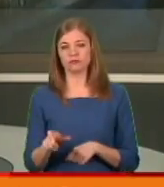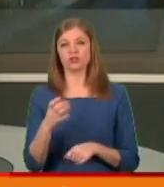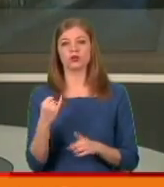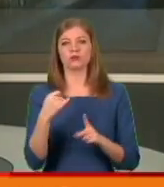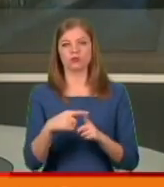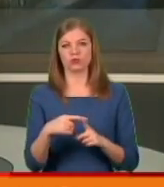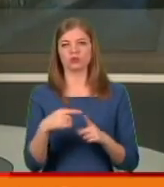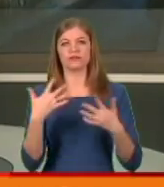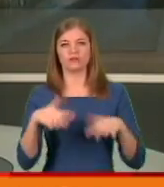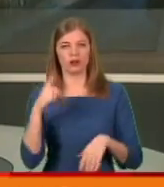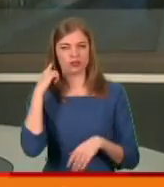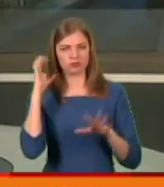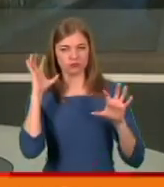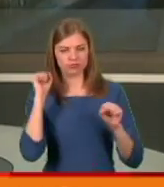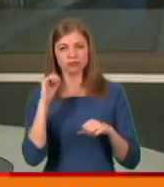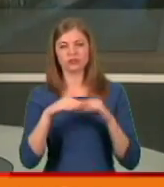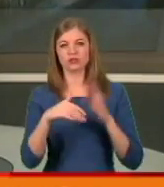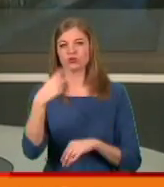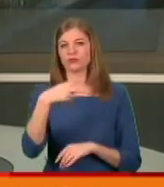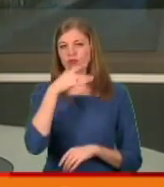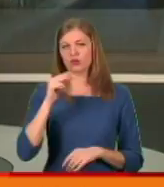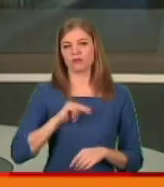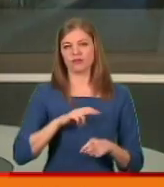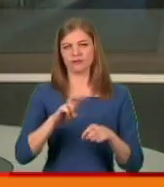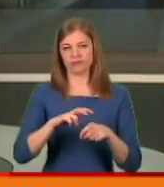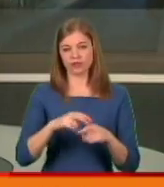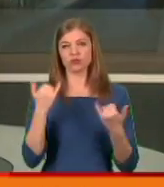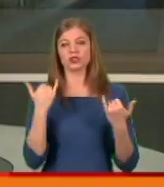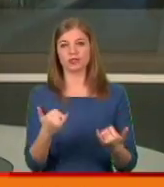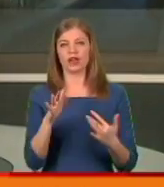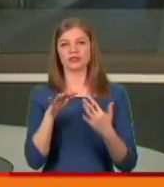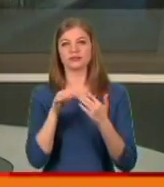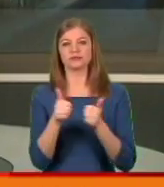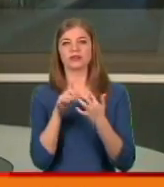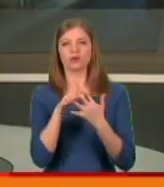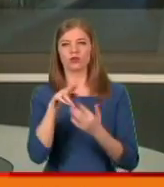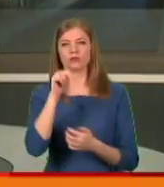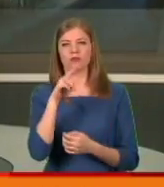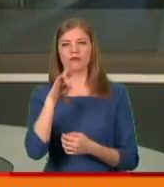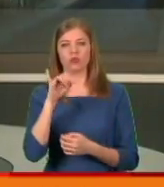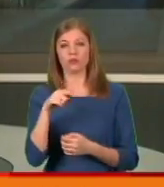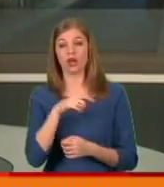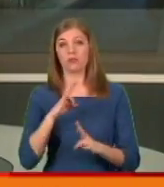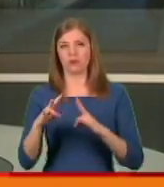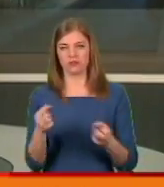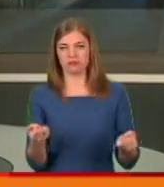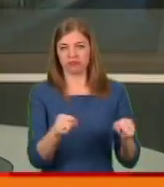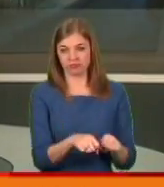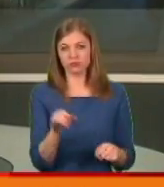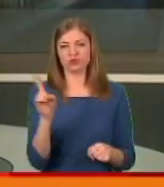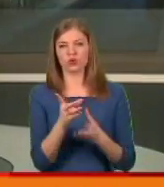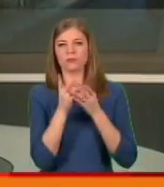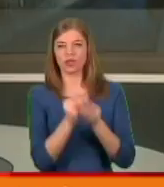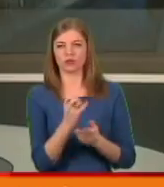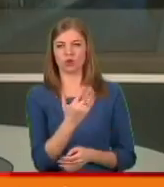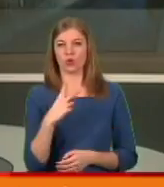ще й втратив слух. Він майже 20 років працював фельдшером у нині фронтовому Павлополі, та бойовики викрили його, аби натиснути